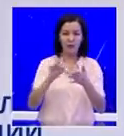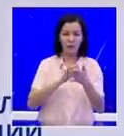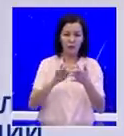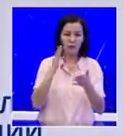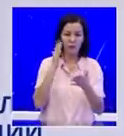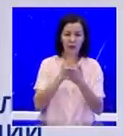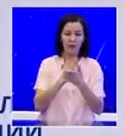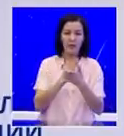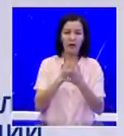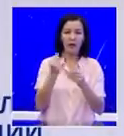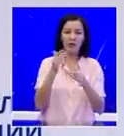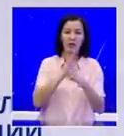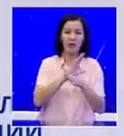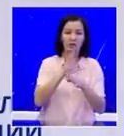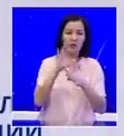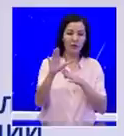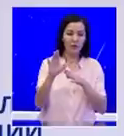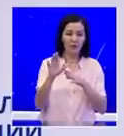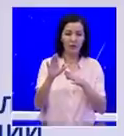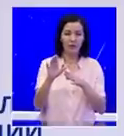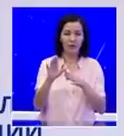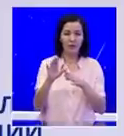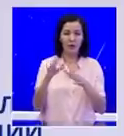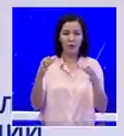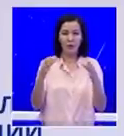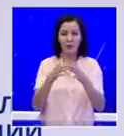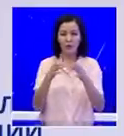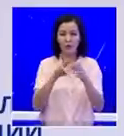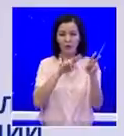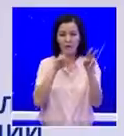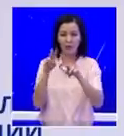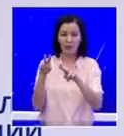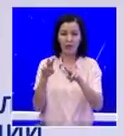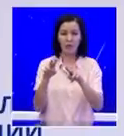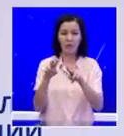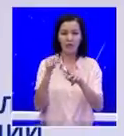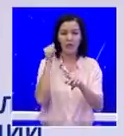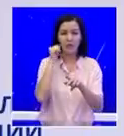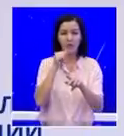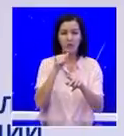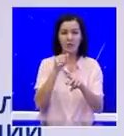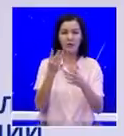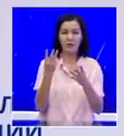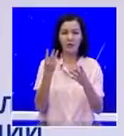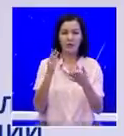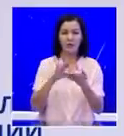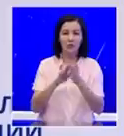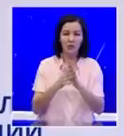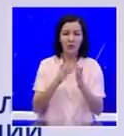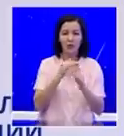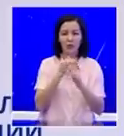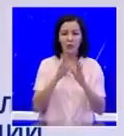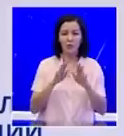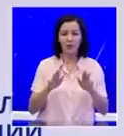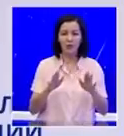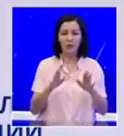заңды шотқа түскен қаражат арнайы құзырлы орындардың қадағалауымен ол ертеңгі мұң мұқтаждың көп балалы